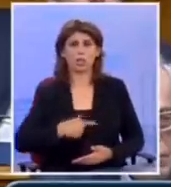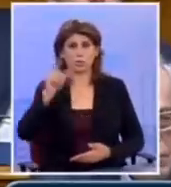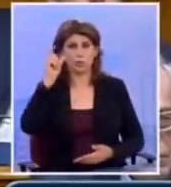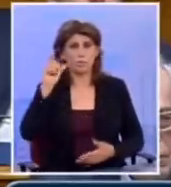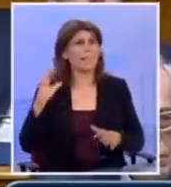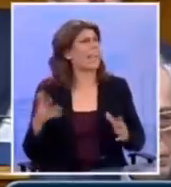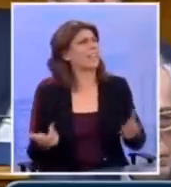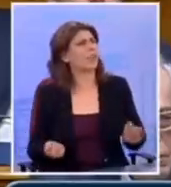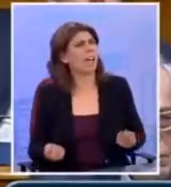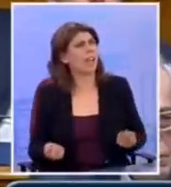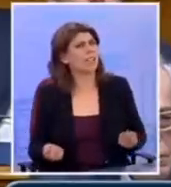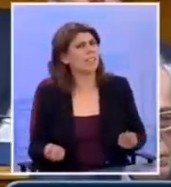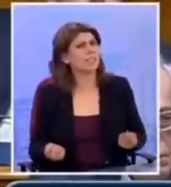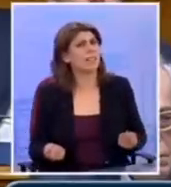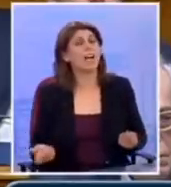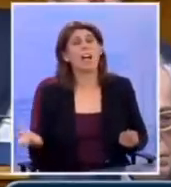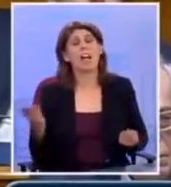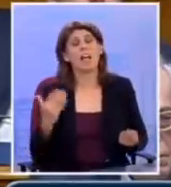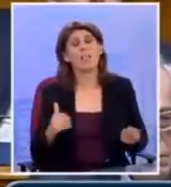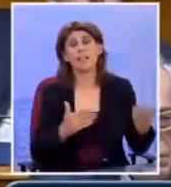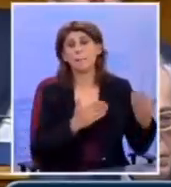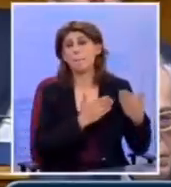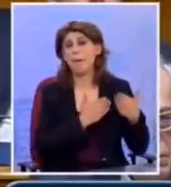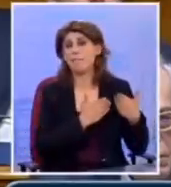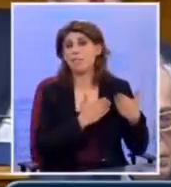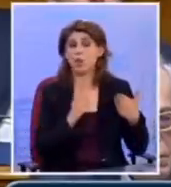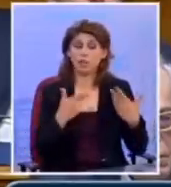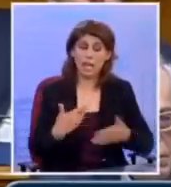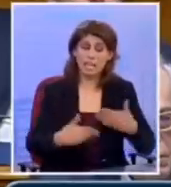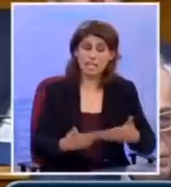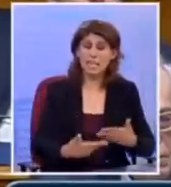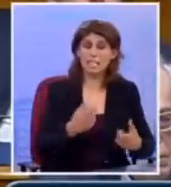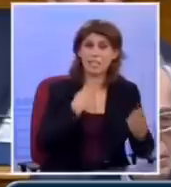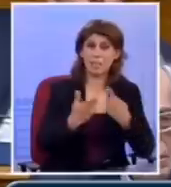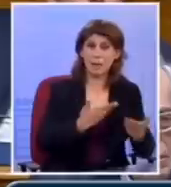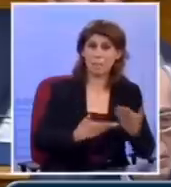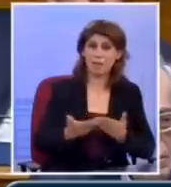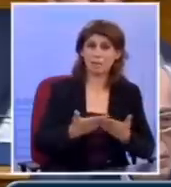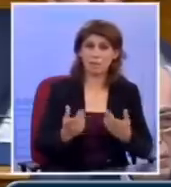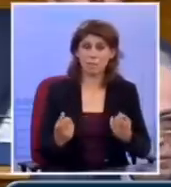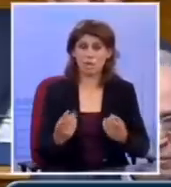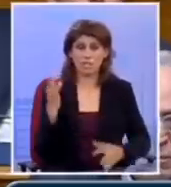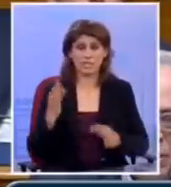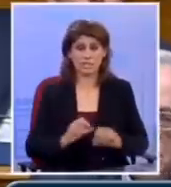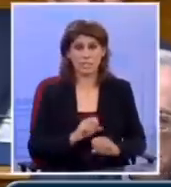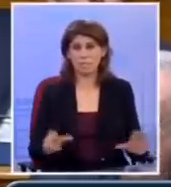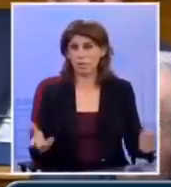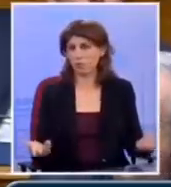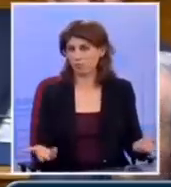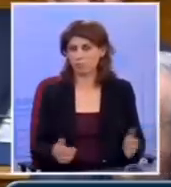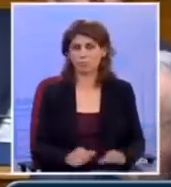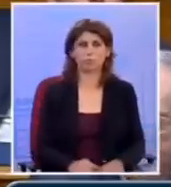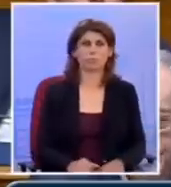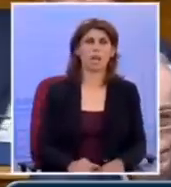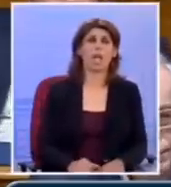είναι γιατί το κάνεις αυτό. Δεν είναι υπεύθυνο όταν είναι σε εξέλιξη διαπραγμάτευση να προκαλεί συζήτηση για να ενημερώσεις.